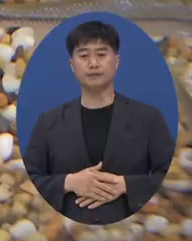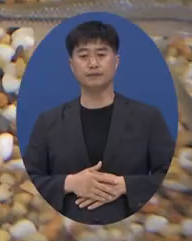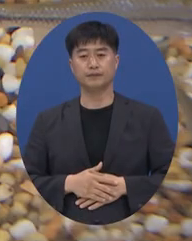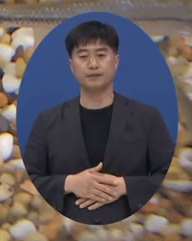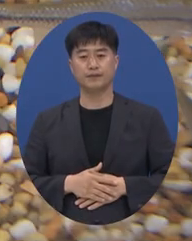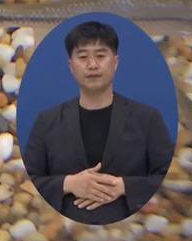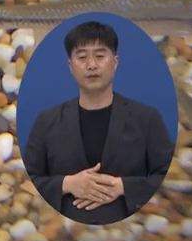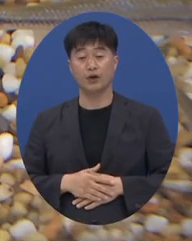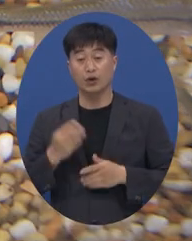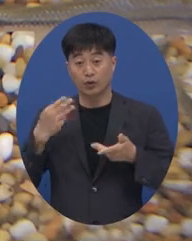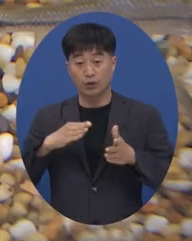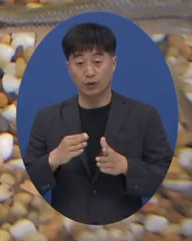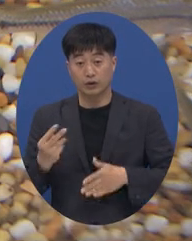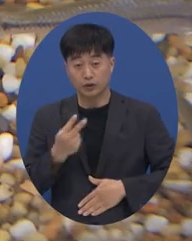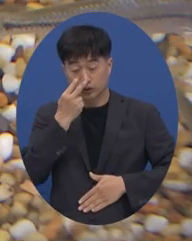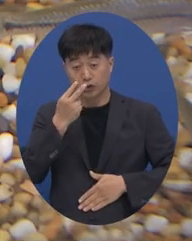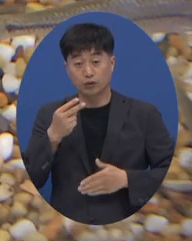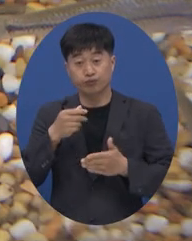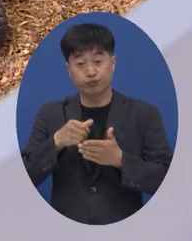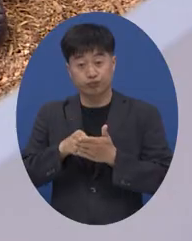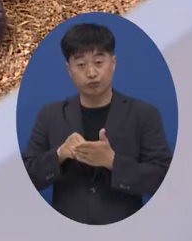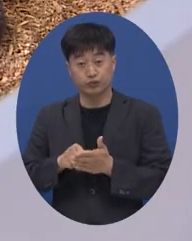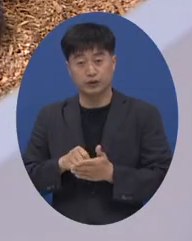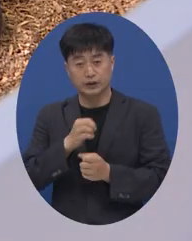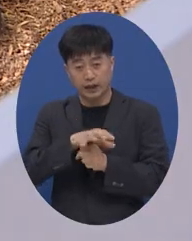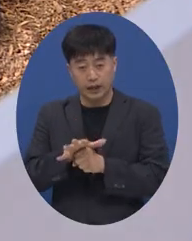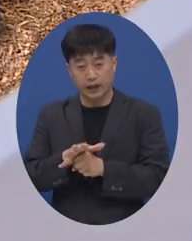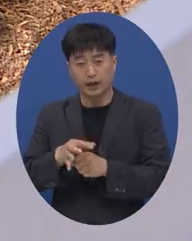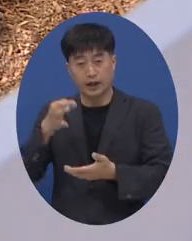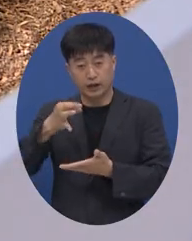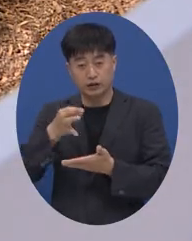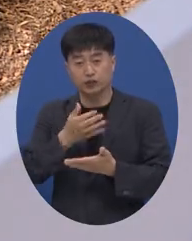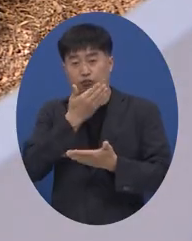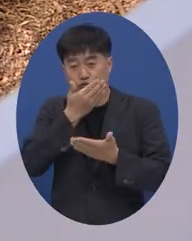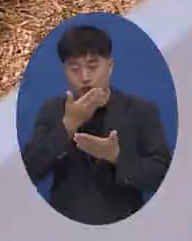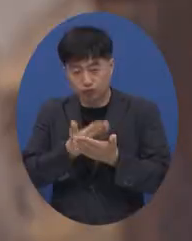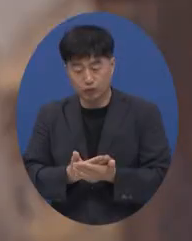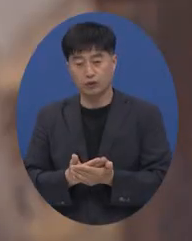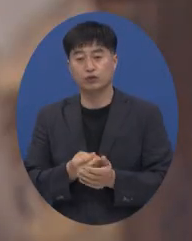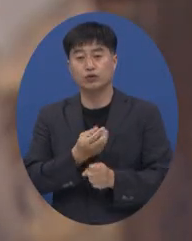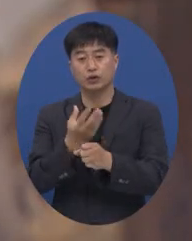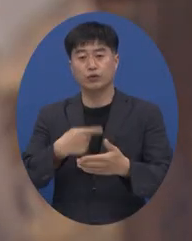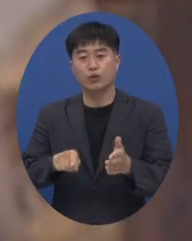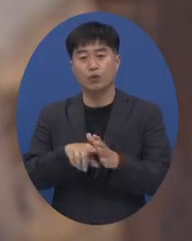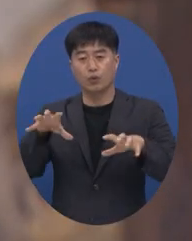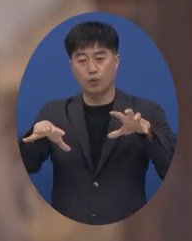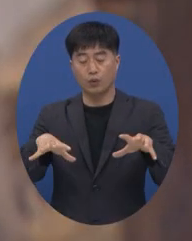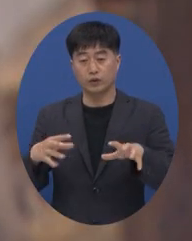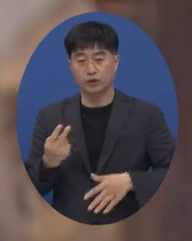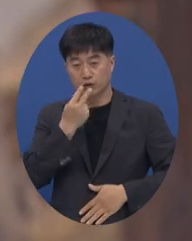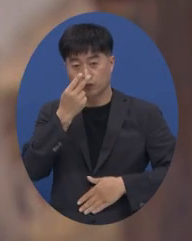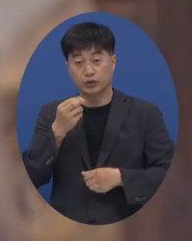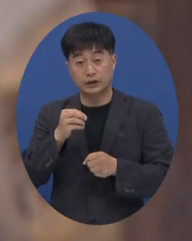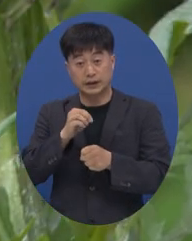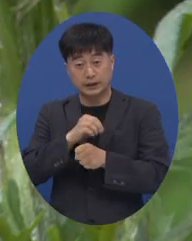하고요. 경기도는 생물 다양성의 가치와 생태계 보존의 중요성을 알리기 위해 도내 곳곳에서